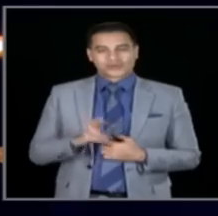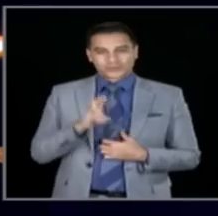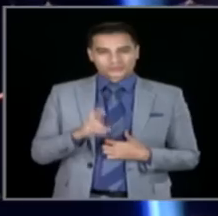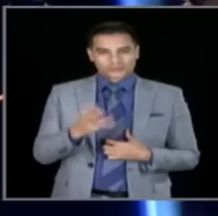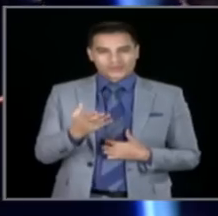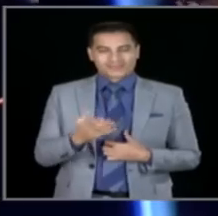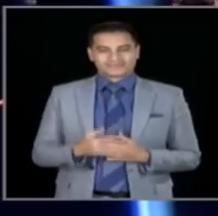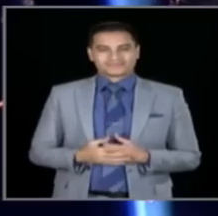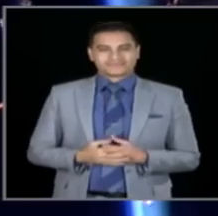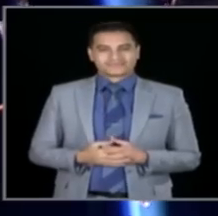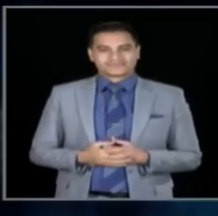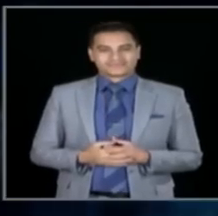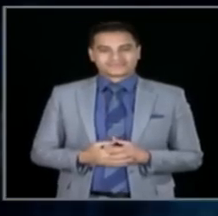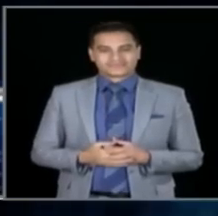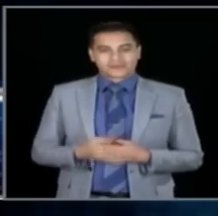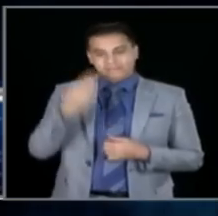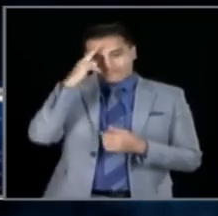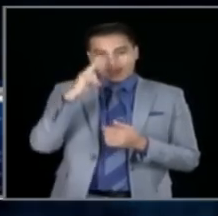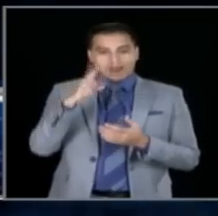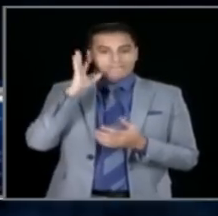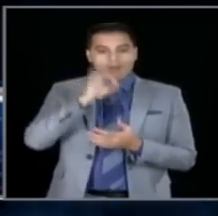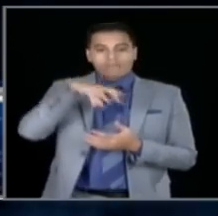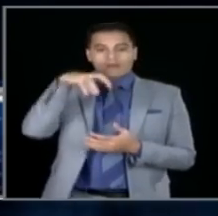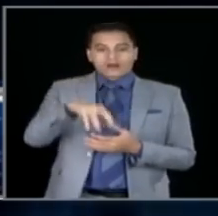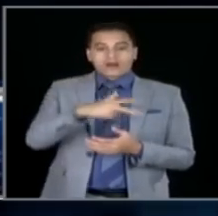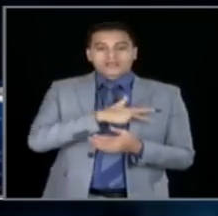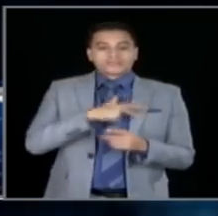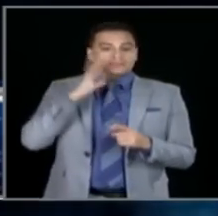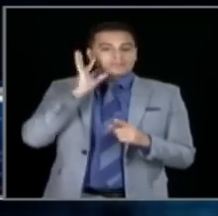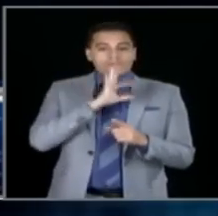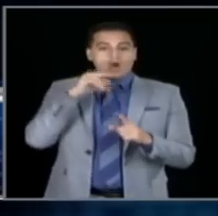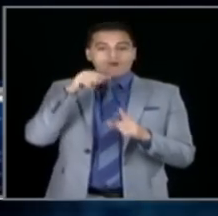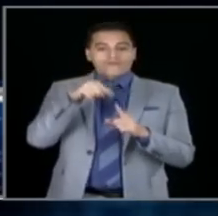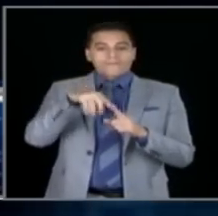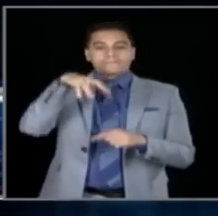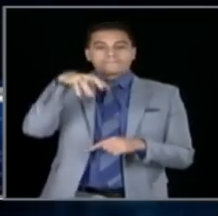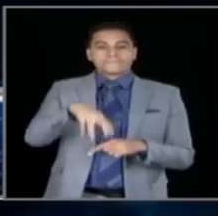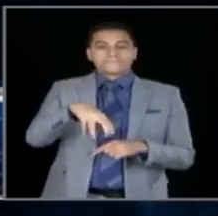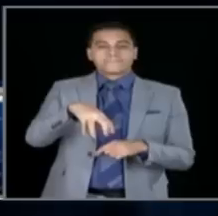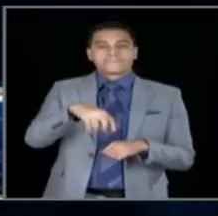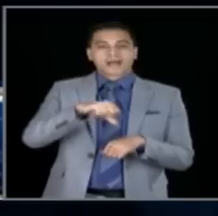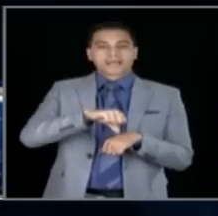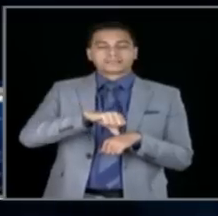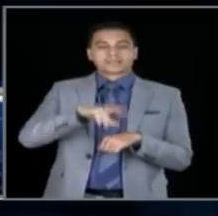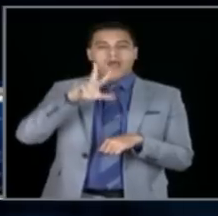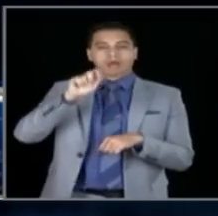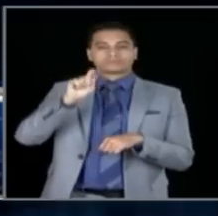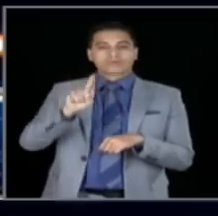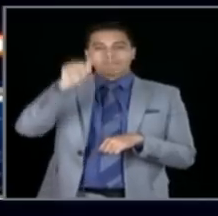والسؤال هو: ما هي المدينة التي يطلق عليها مدينة